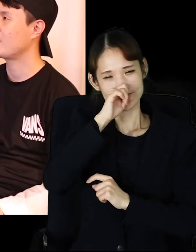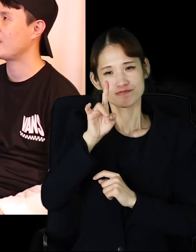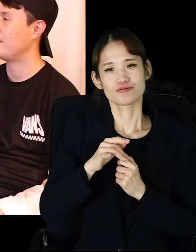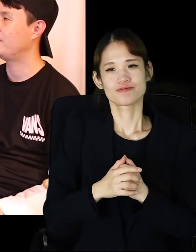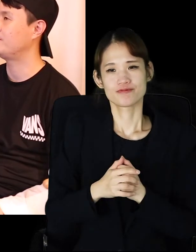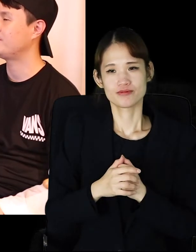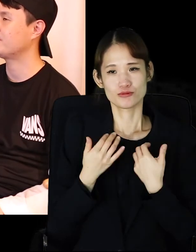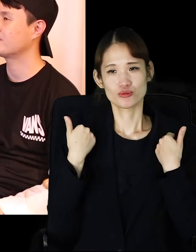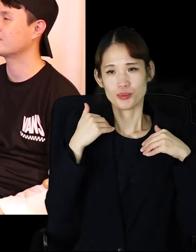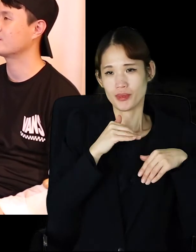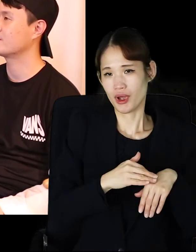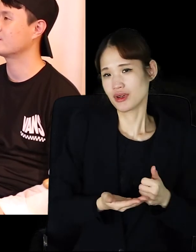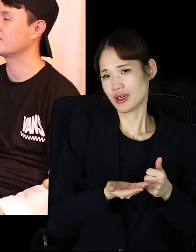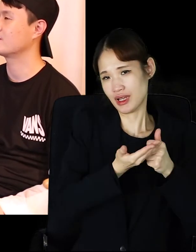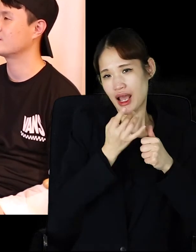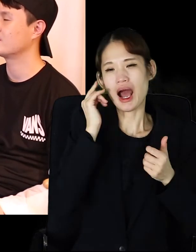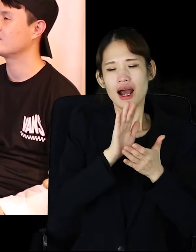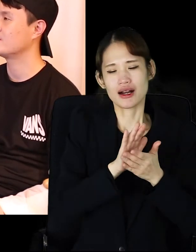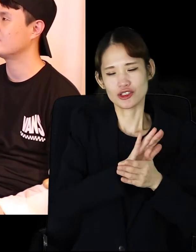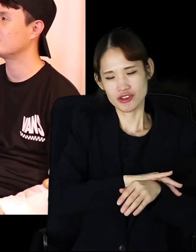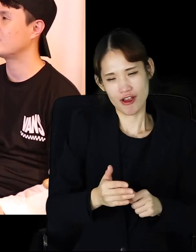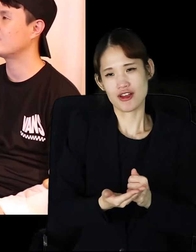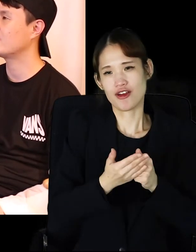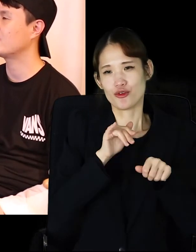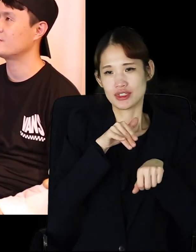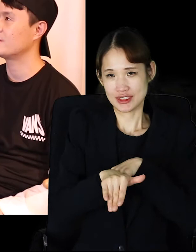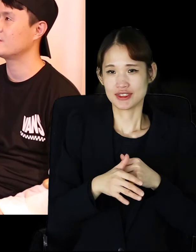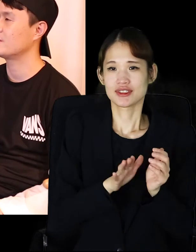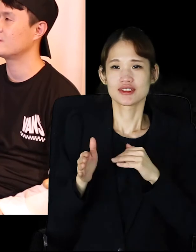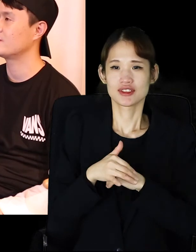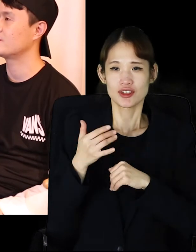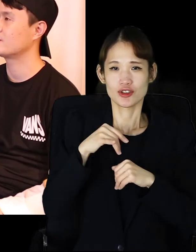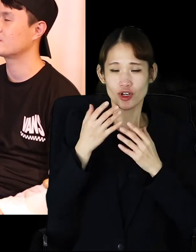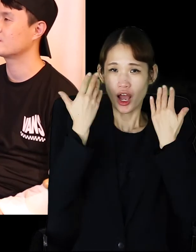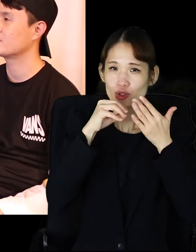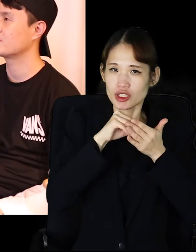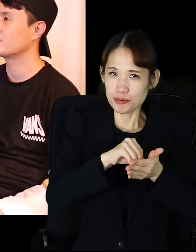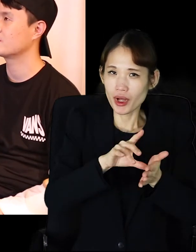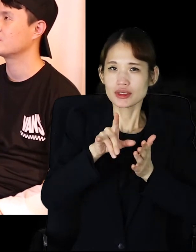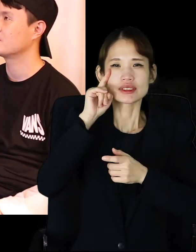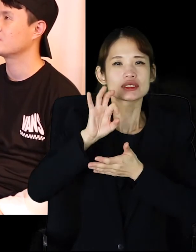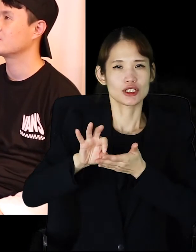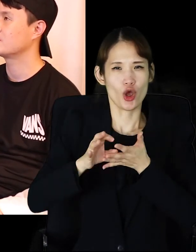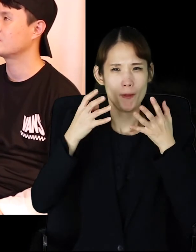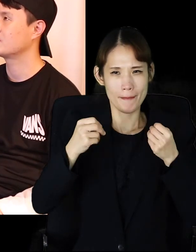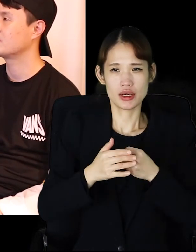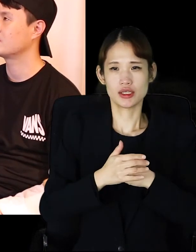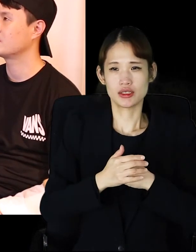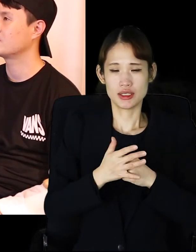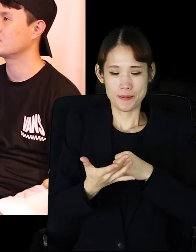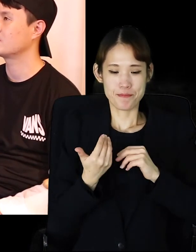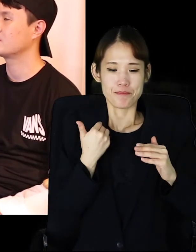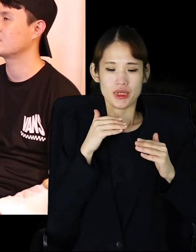그냥 방임주의로 알아서 잘해라 이렇게 키우셨던 분들이어가지고 네. 근데 그래. 또 입학할 때 엄청 신경을 쓰셨죠. 확실히 그게 있어요. 먼저